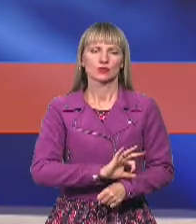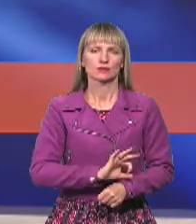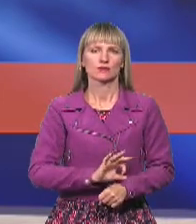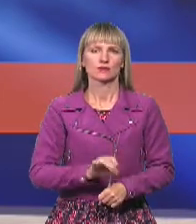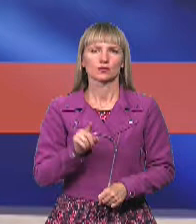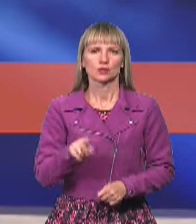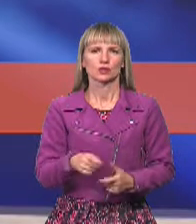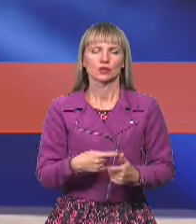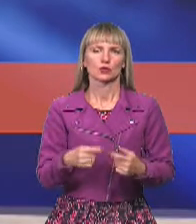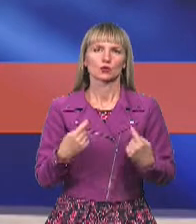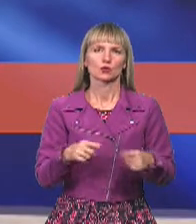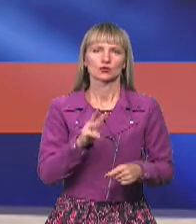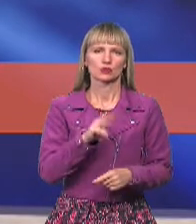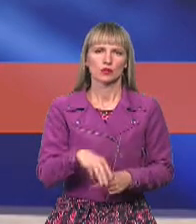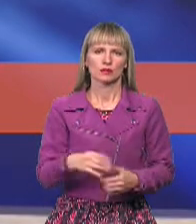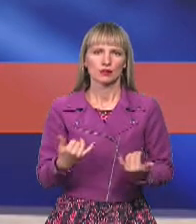применить ту или иную санкцию